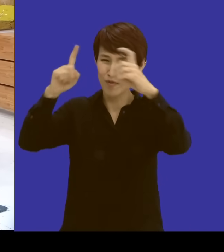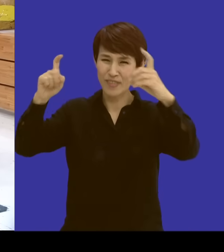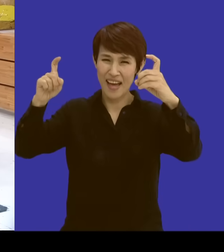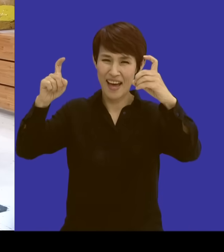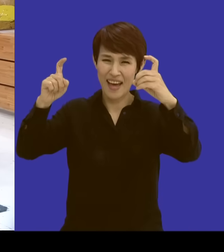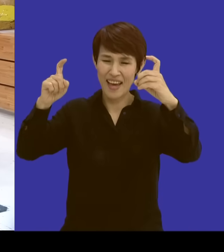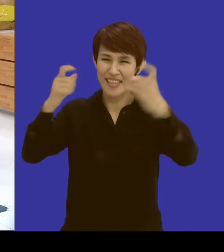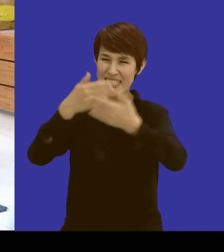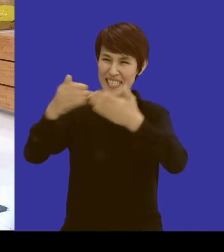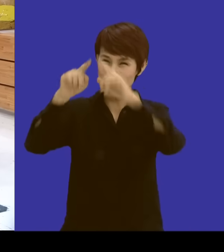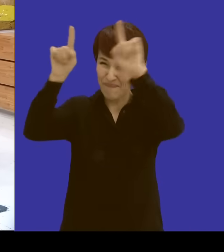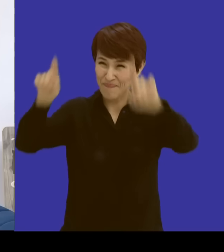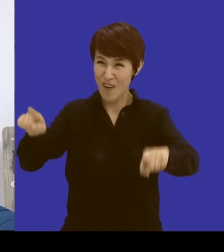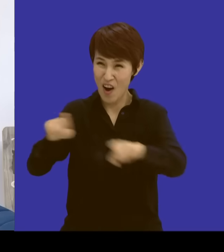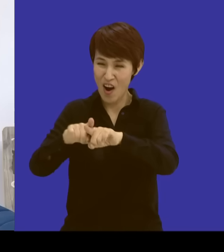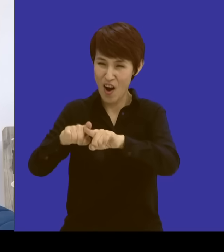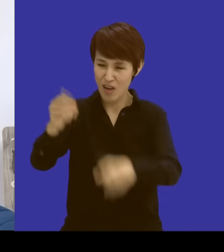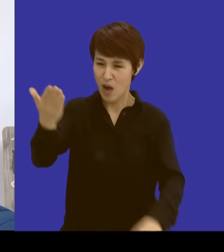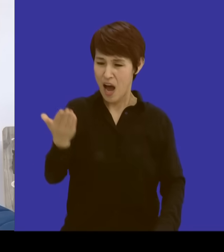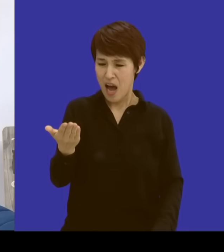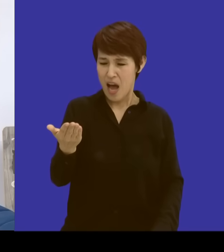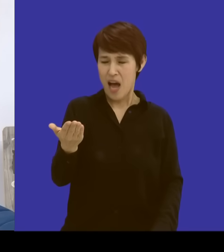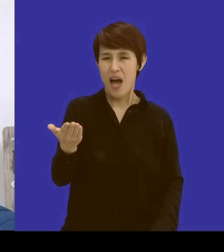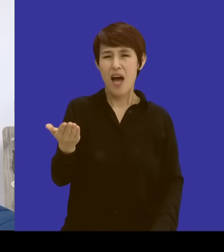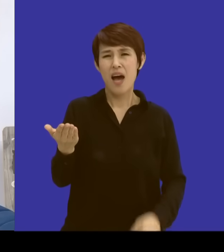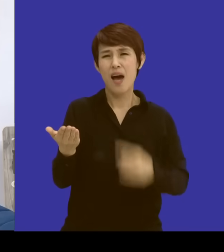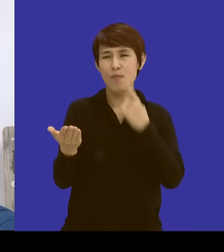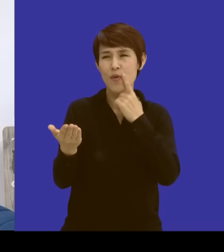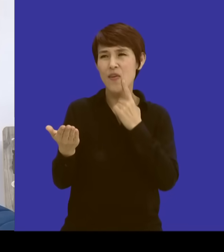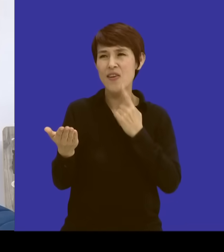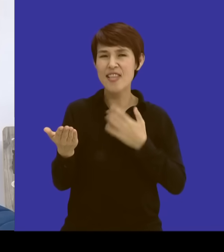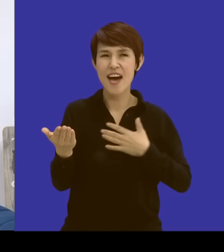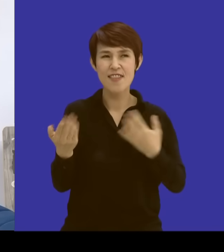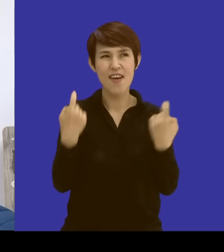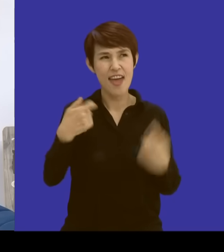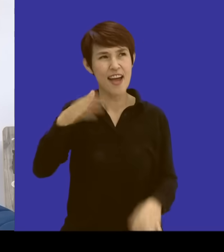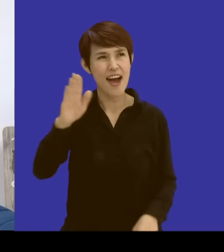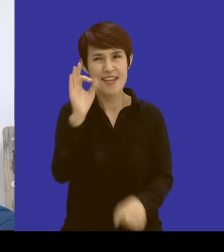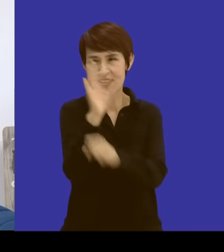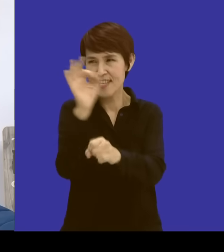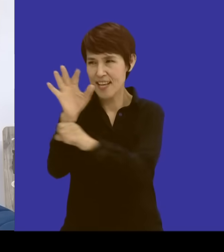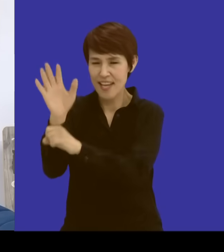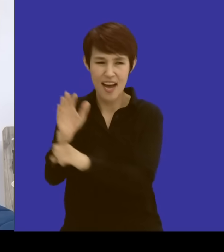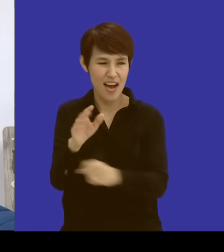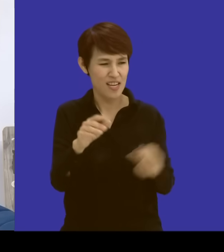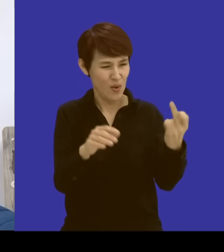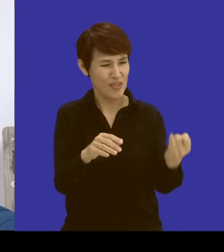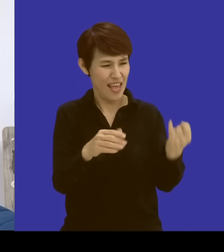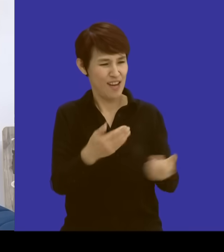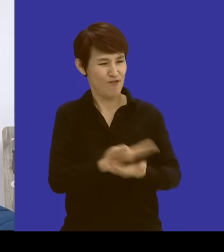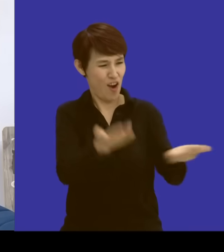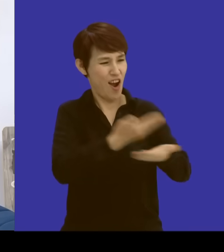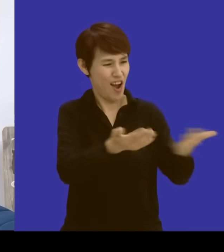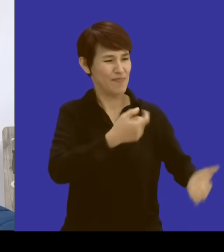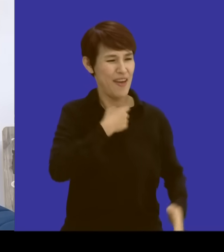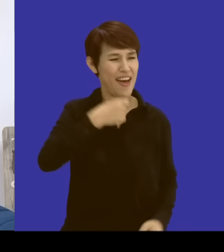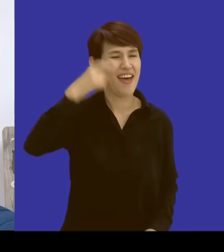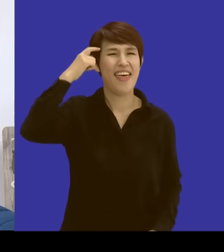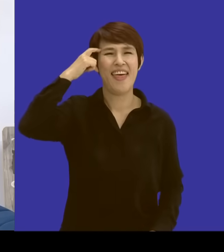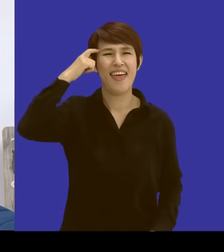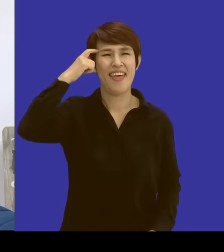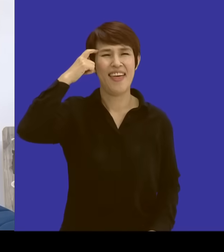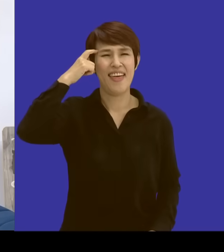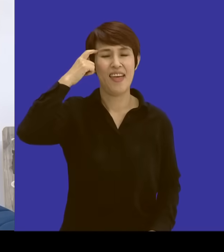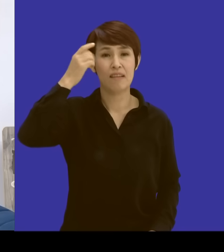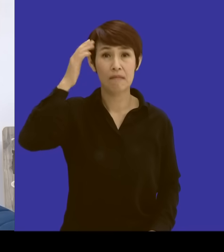이렇게 그 그림 네. 그게 너무 부러웠고 나도 수학여행 가면 그걸 많이 사다가 막 동생들한테 교회 동생들한테 주고